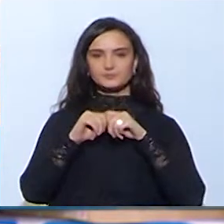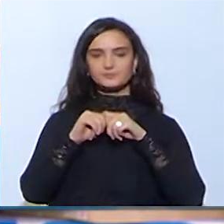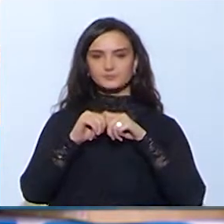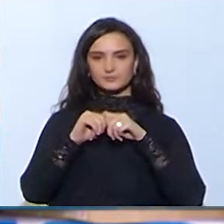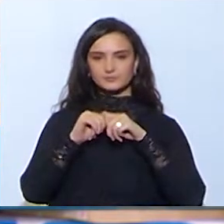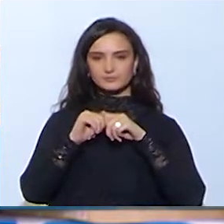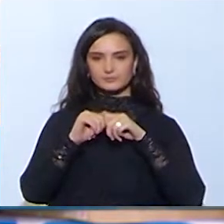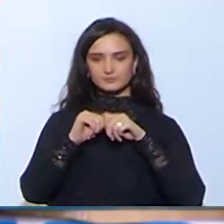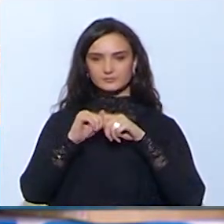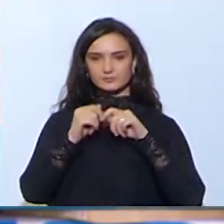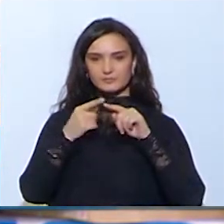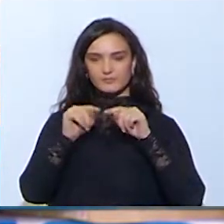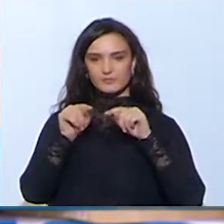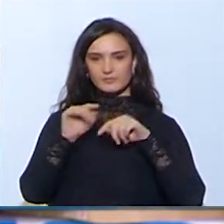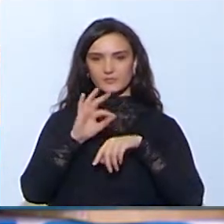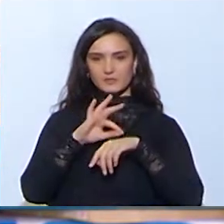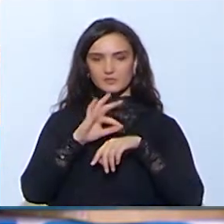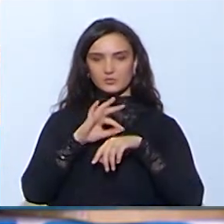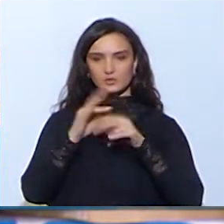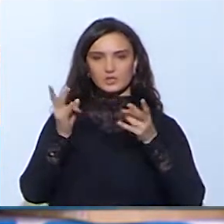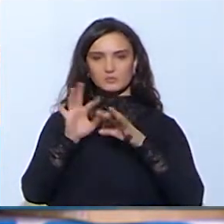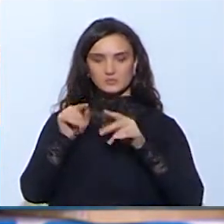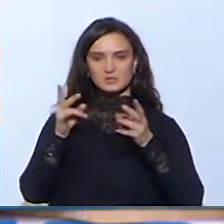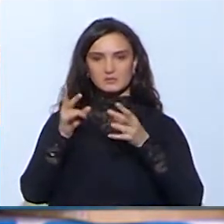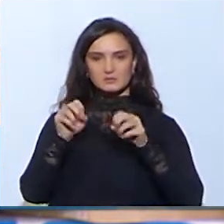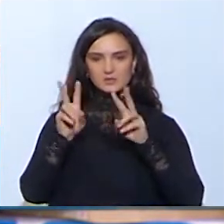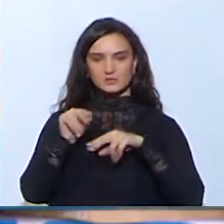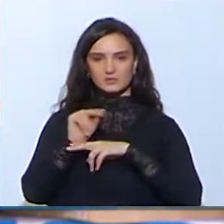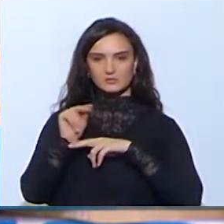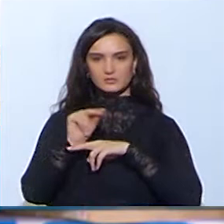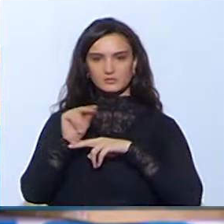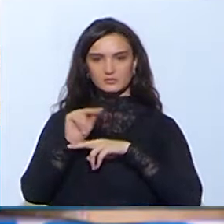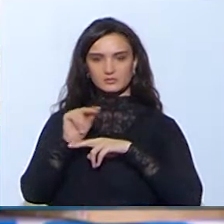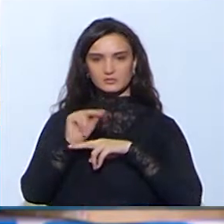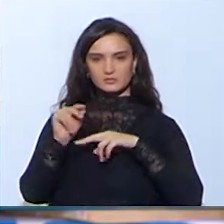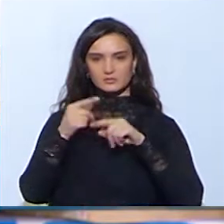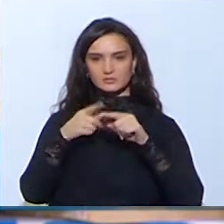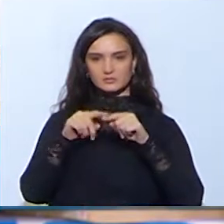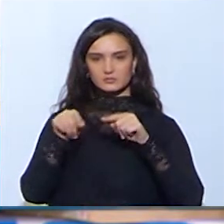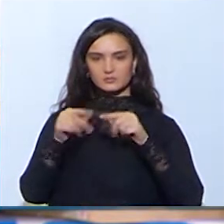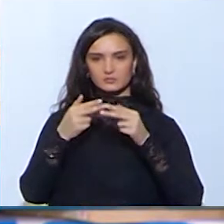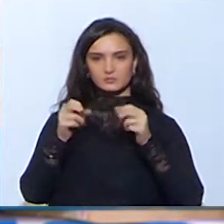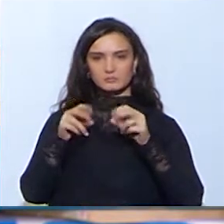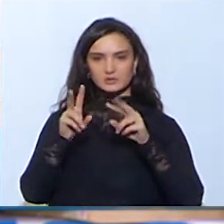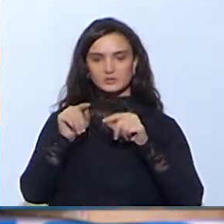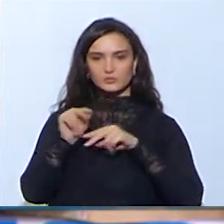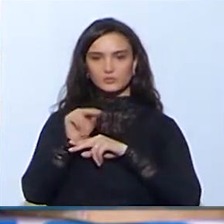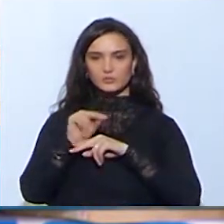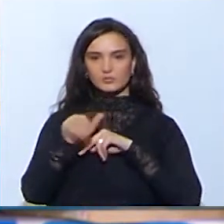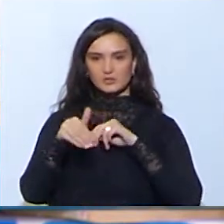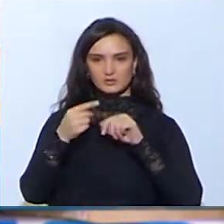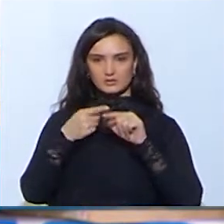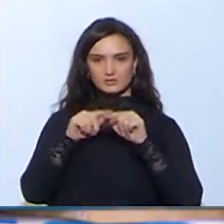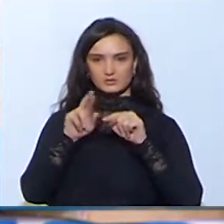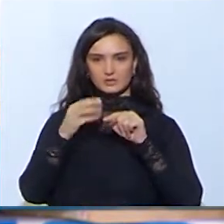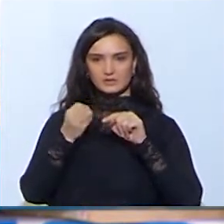კარგი არის ის, რომ ეს არ არის პათოლოგია, მას არ ჭირდება სპეციფიური მკურნალობა, ცუდია ზუსტად ის, რომ მას არ აქვს სპეციფიური მკურნალობა. Და